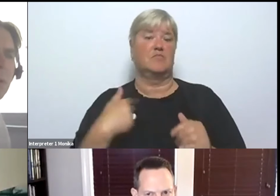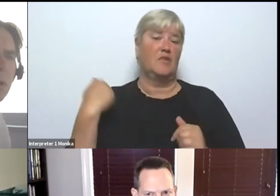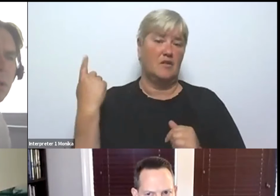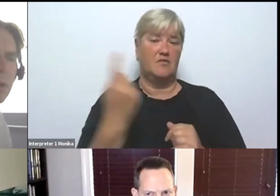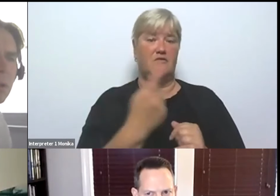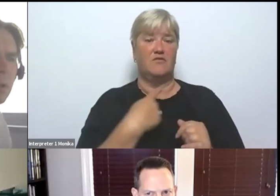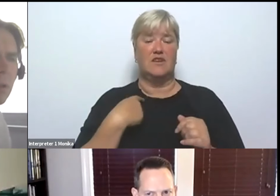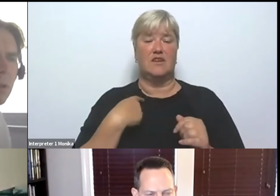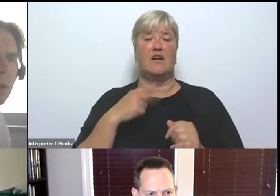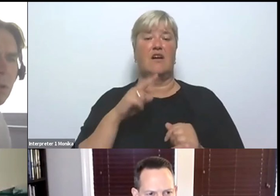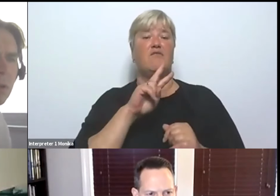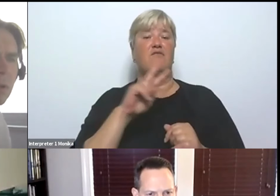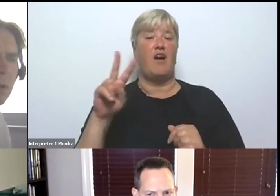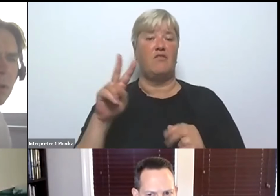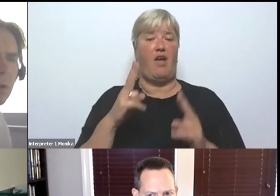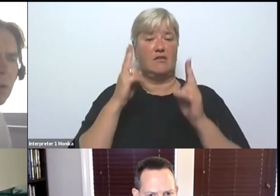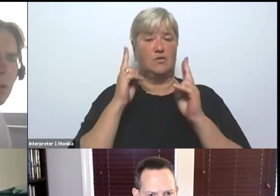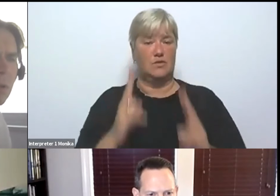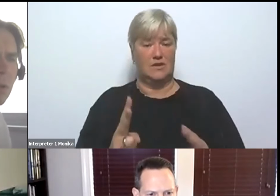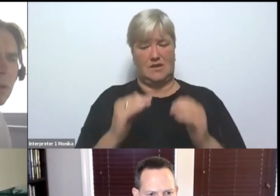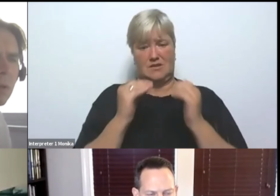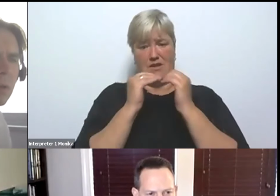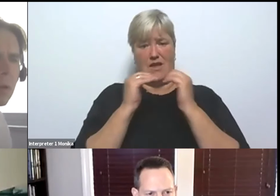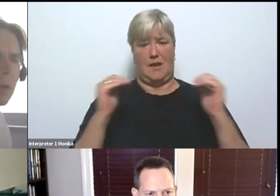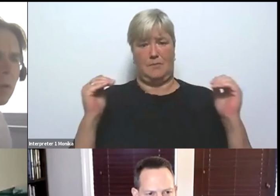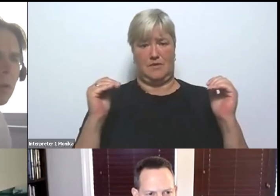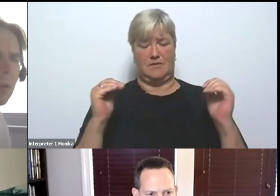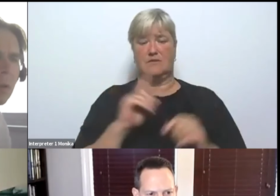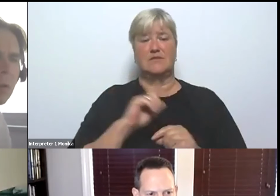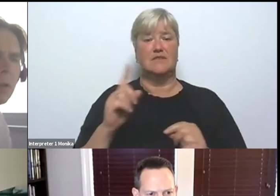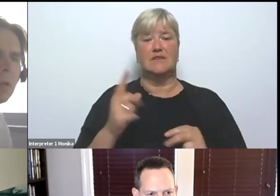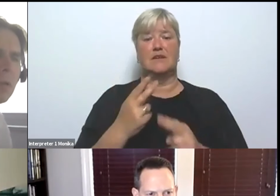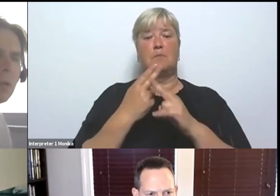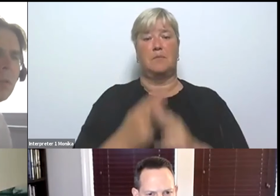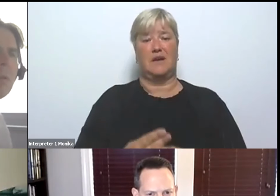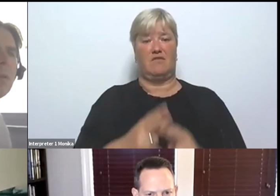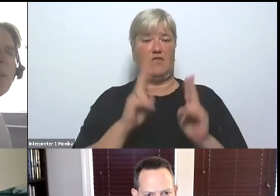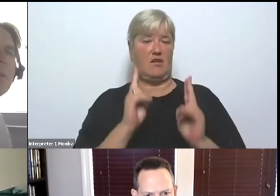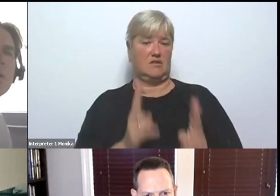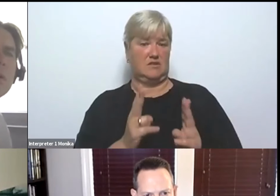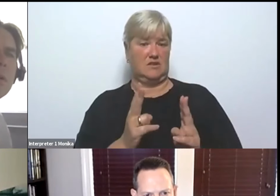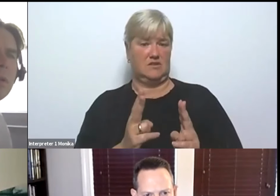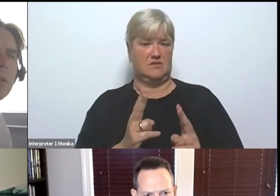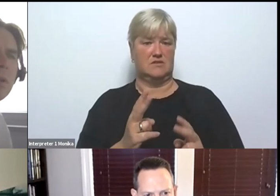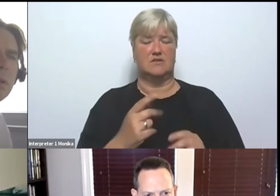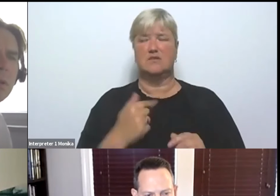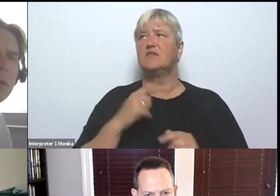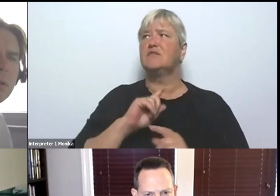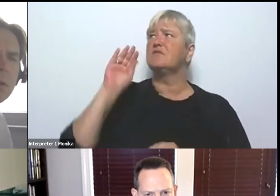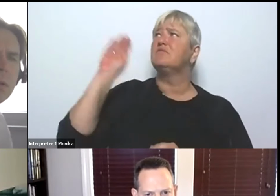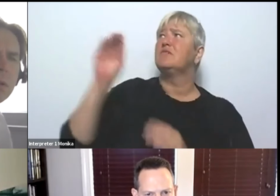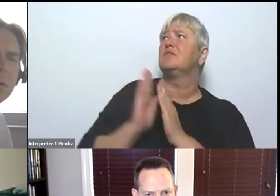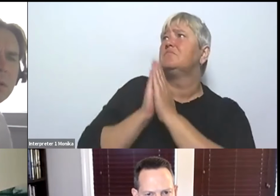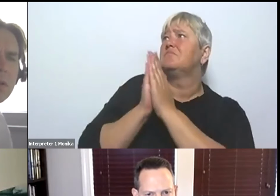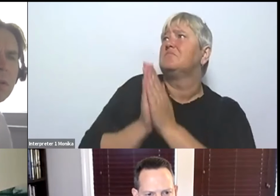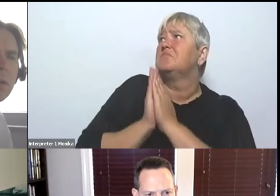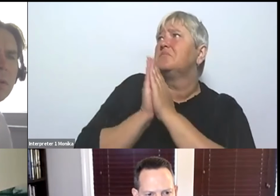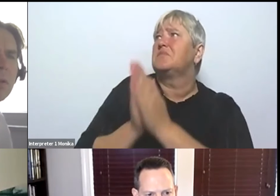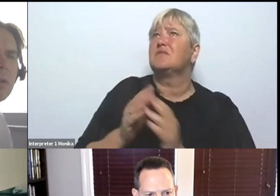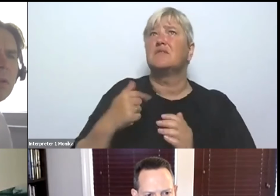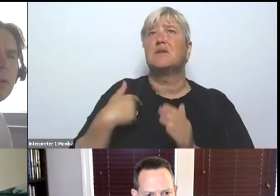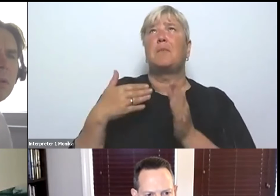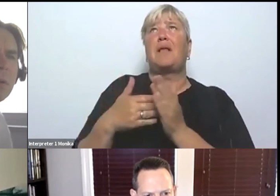eine verwaltungsrechtliche Ebene jetzt hier haben und keine privatrechtliche Ebene mehr. Ich bin nicht mehr als Bittsteller, als Mensch mit Behinderung